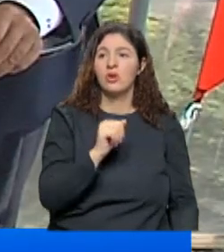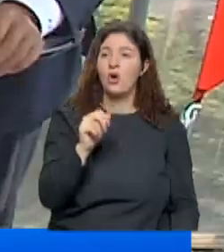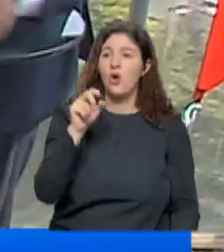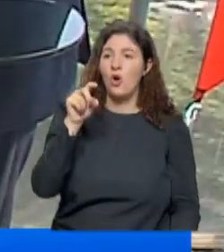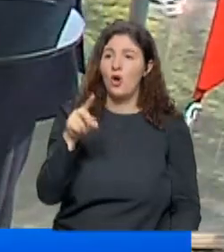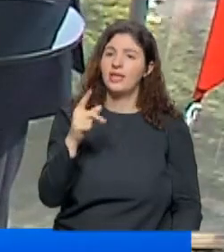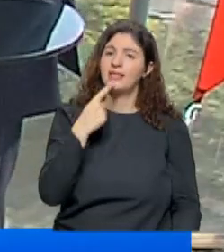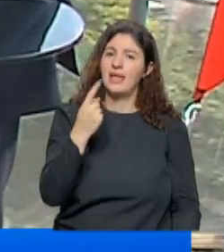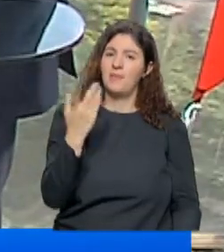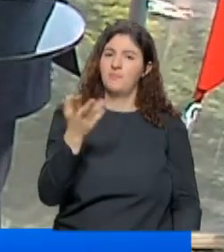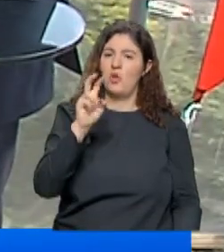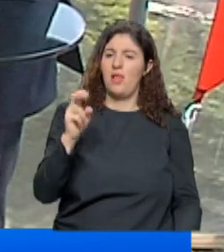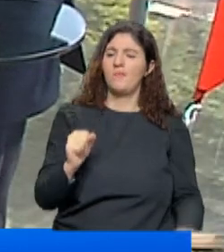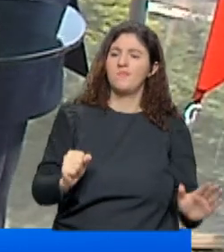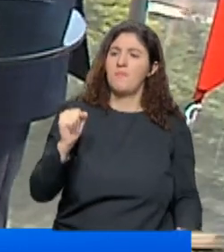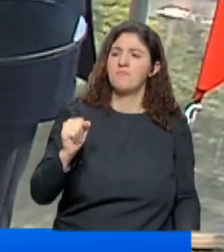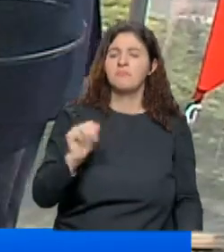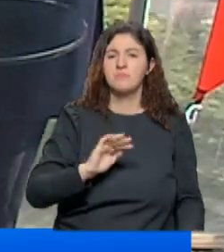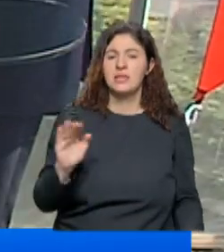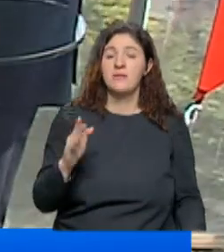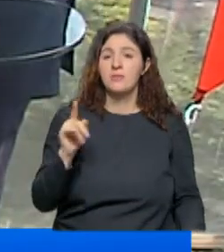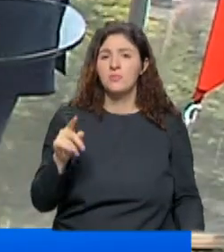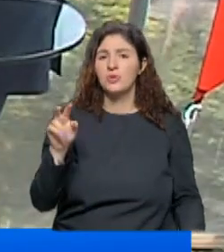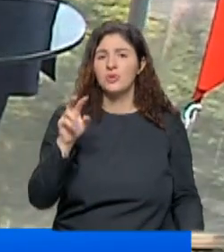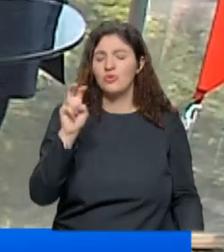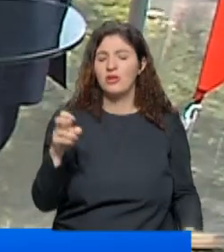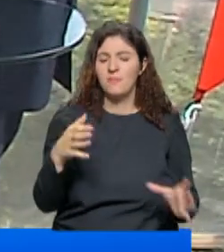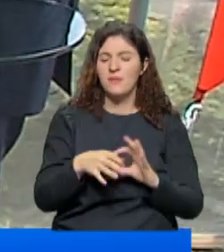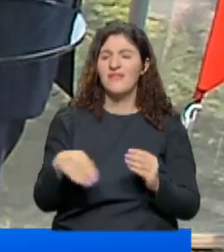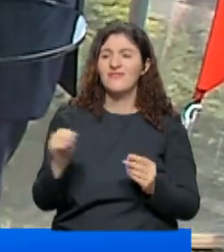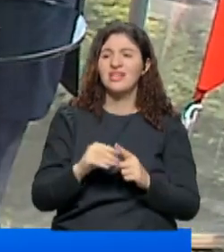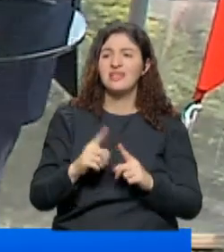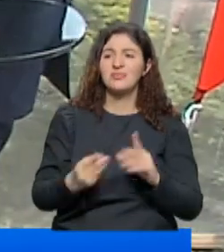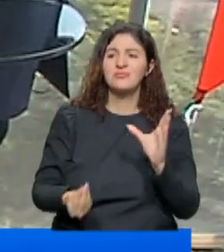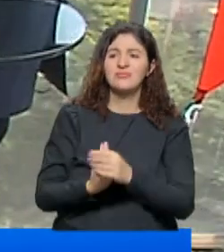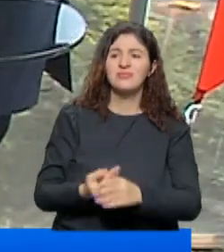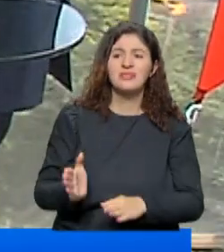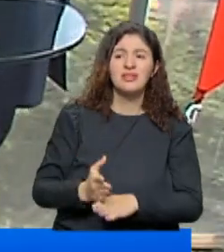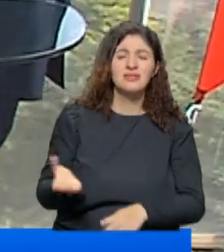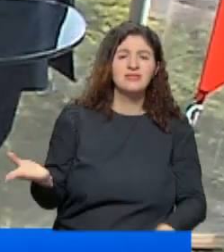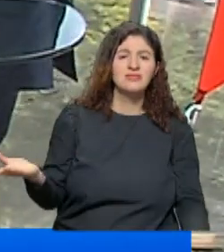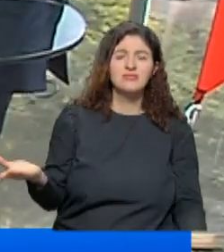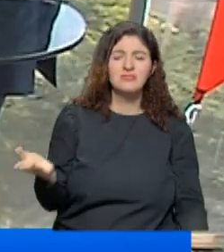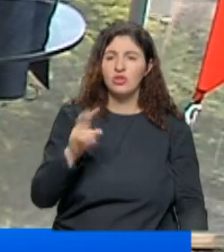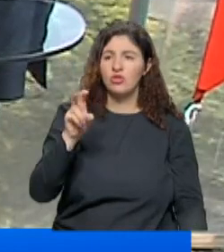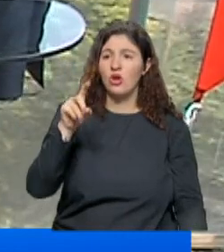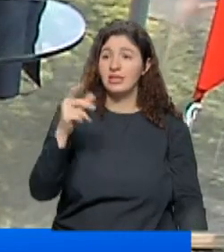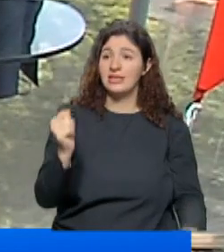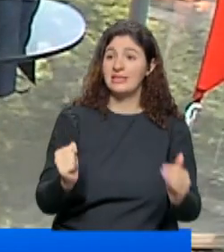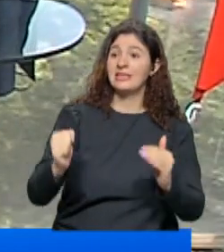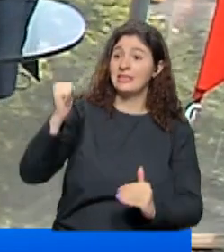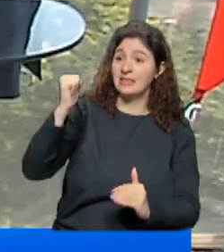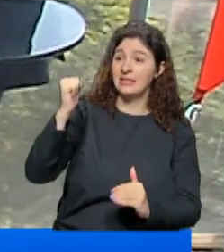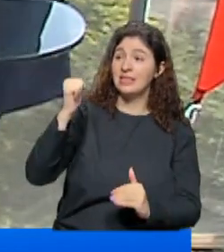18 oldu diyelim, dolar 18'e dayandı. Peki bu kur korumalı mevduatı çıkardılar. Niye çıkardılar? Dolar 18'e çıkmış